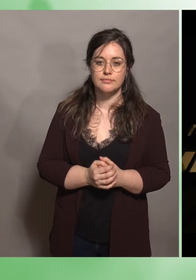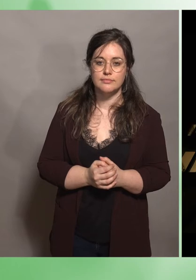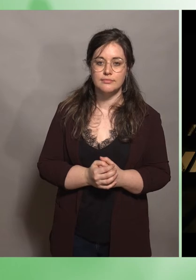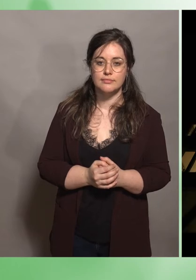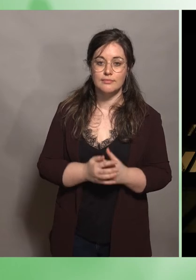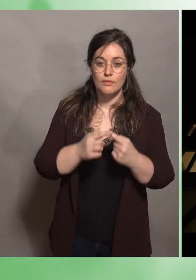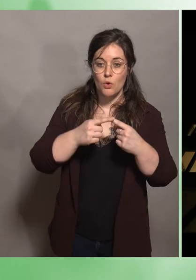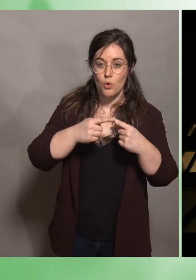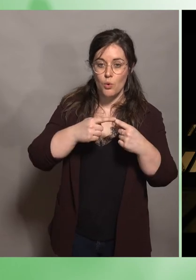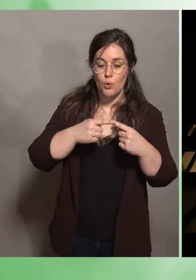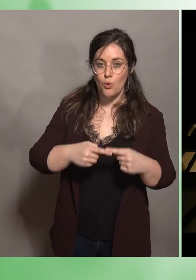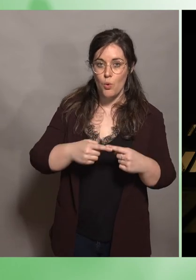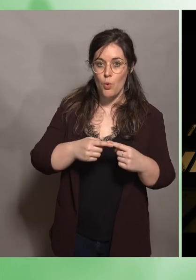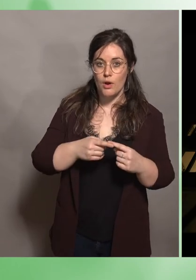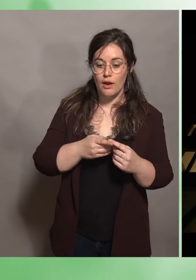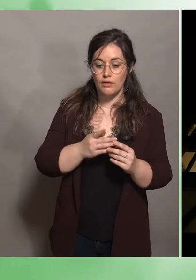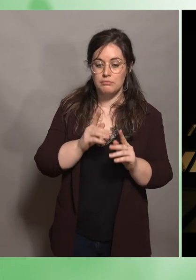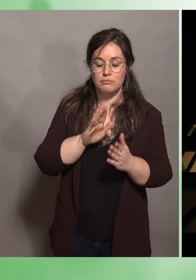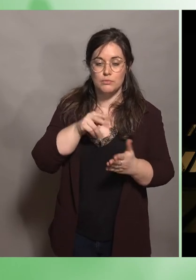Ohne jemals stehen zu bleiben.